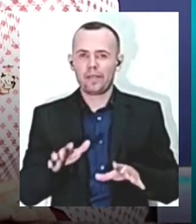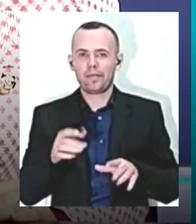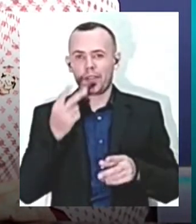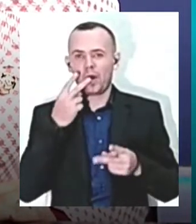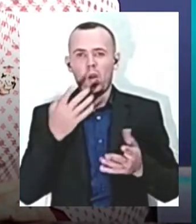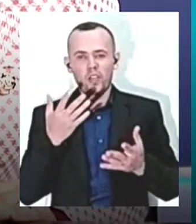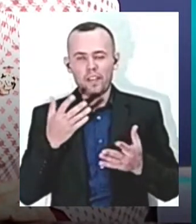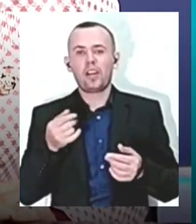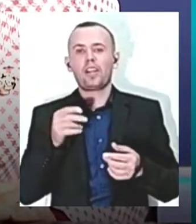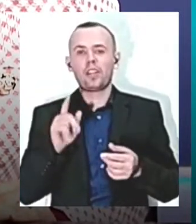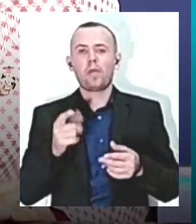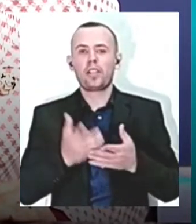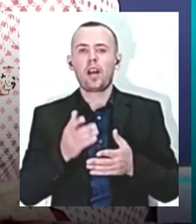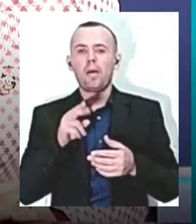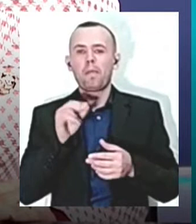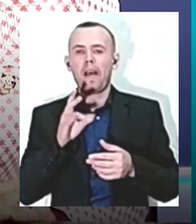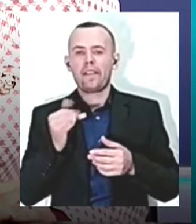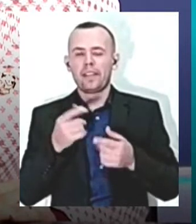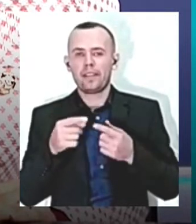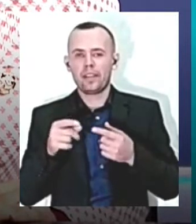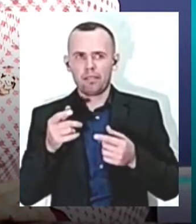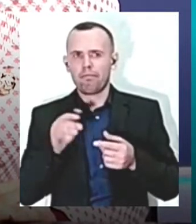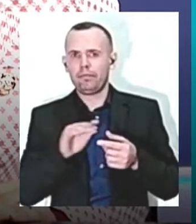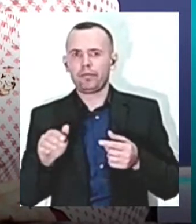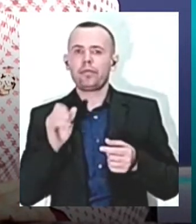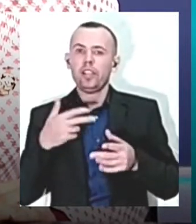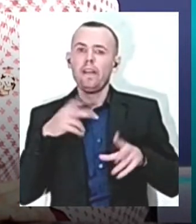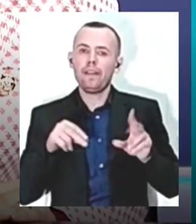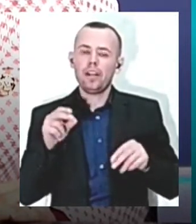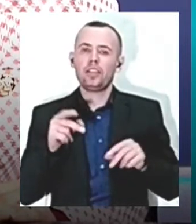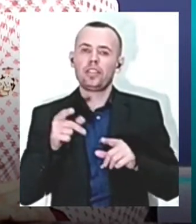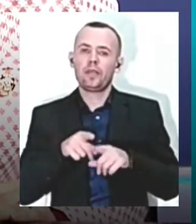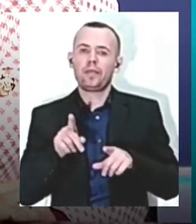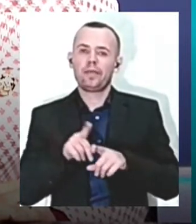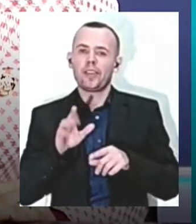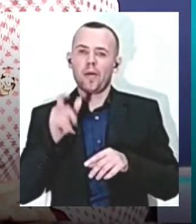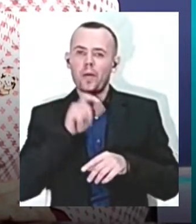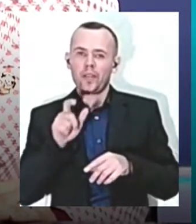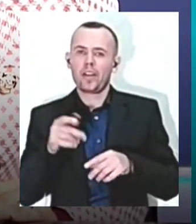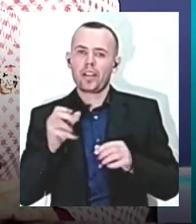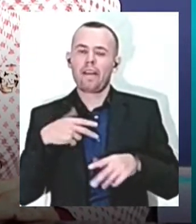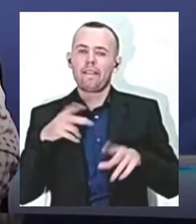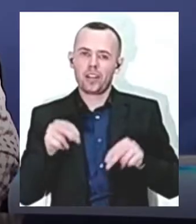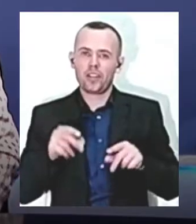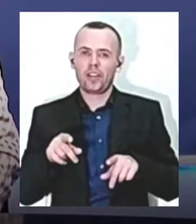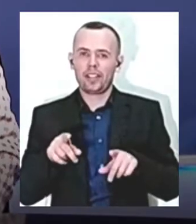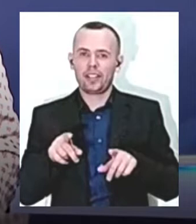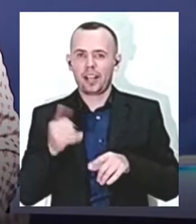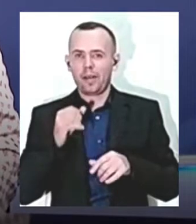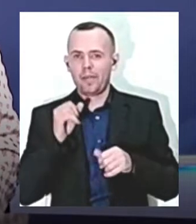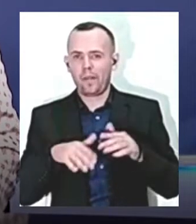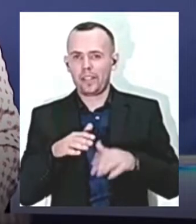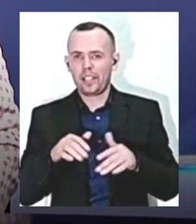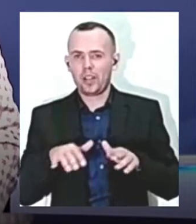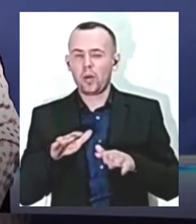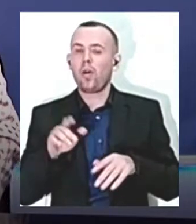певні відмінності між тим, як вважає умовно пересічний українець і як вважають певні професійні групи. Але, пане Андрію, є